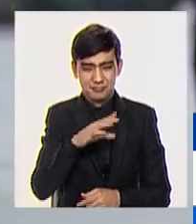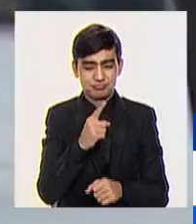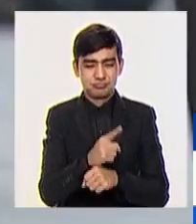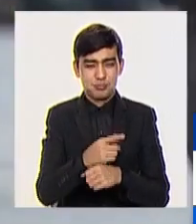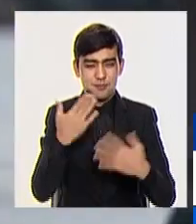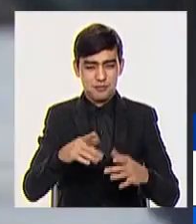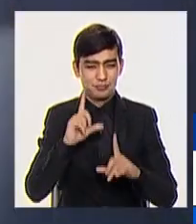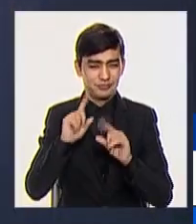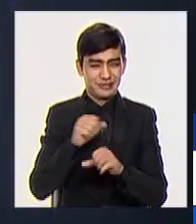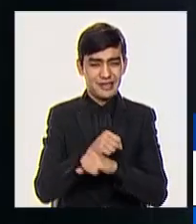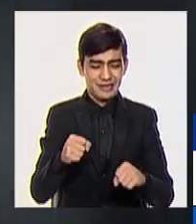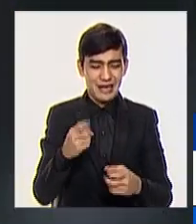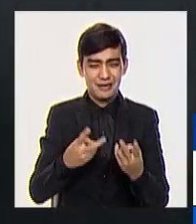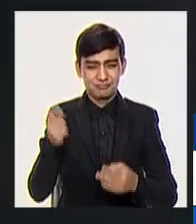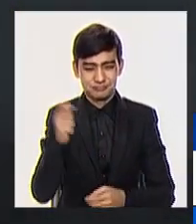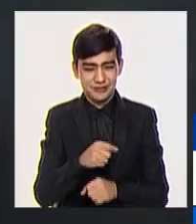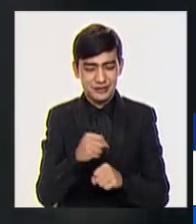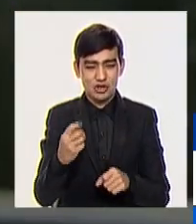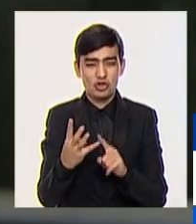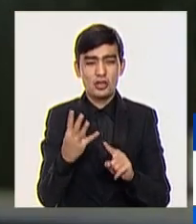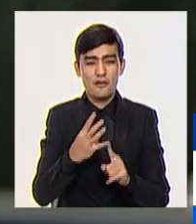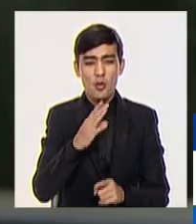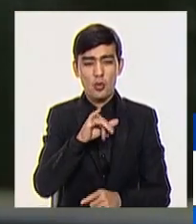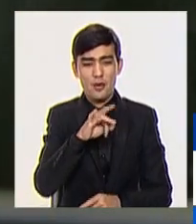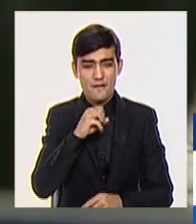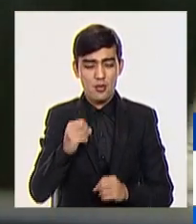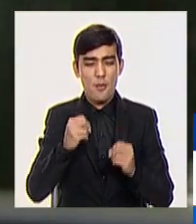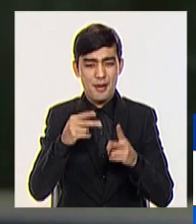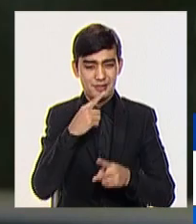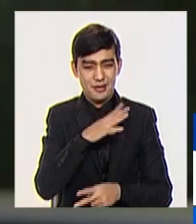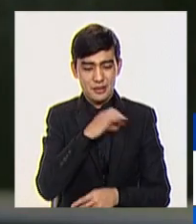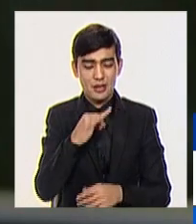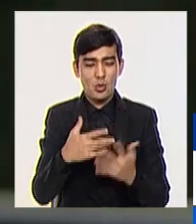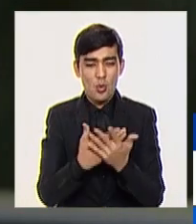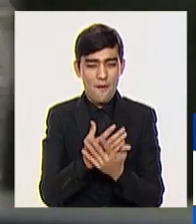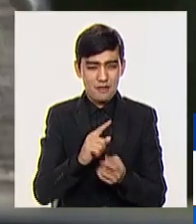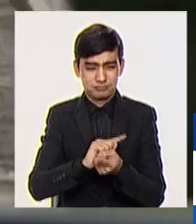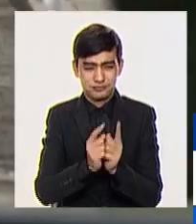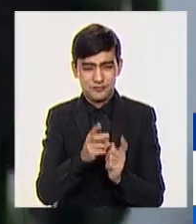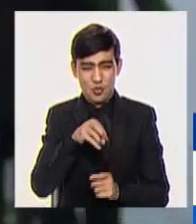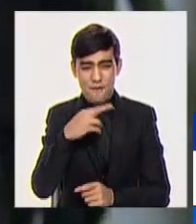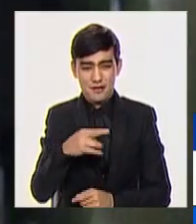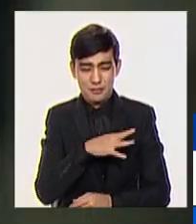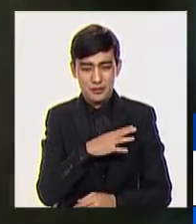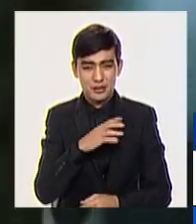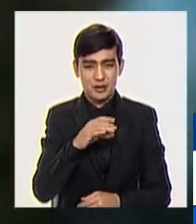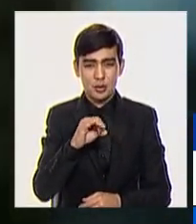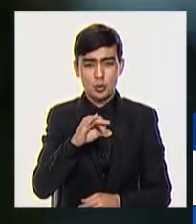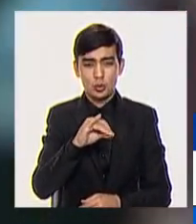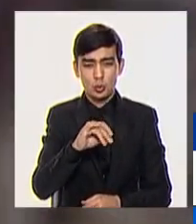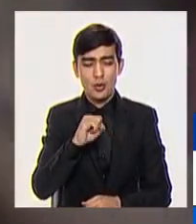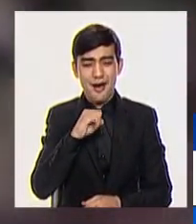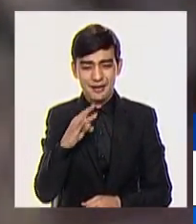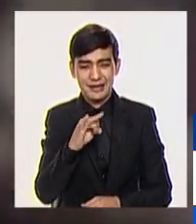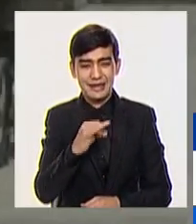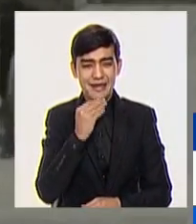Великобритании. В столице Англии ввели 4-й уровень опасности. Тем временем новую мутацию COVID обнаружили в ЮАР и в